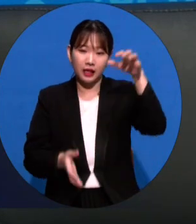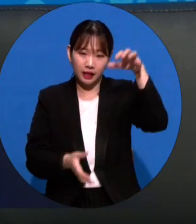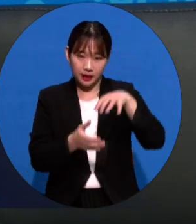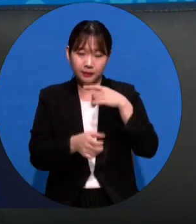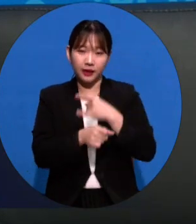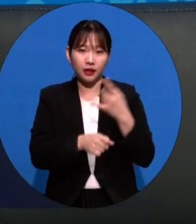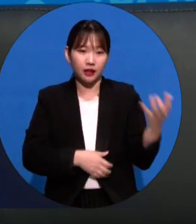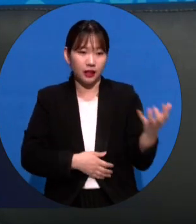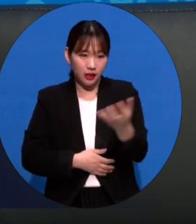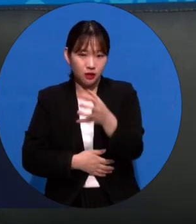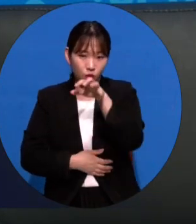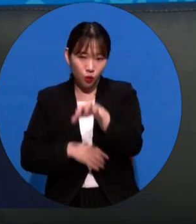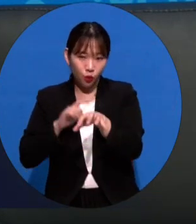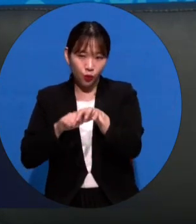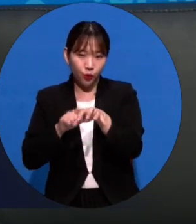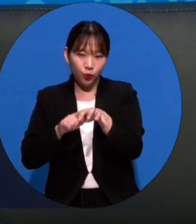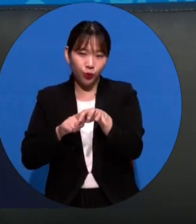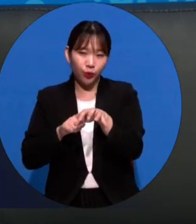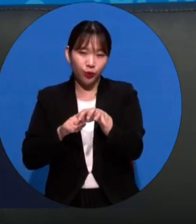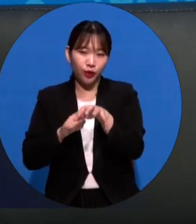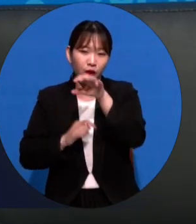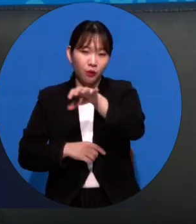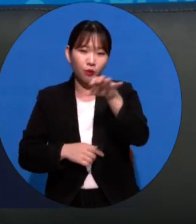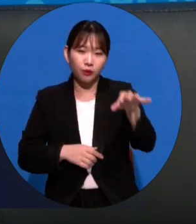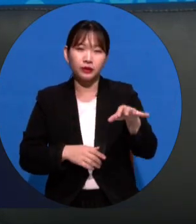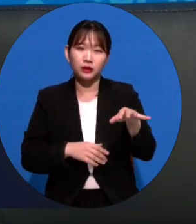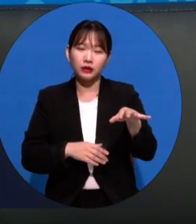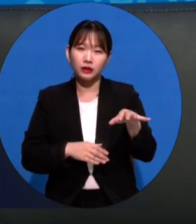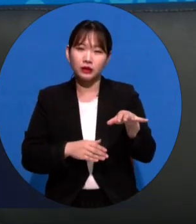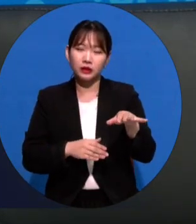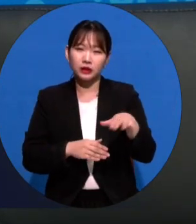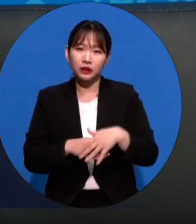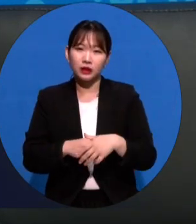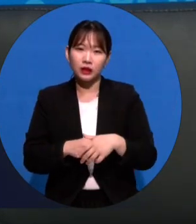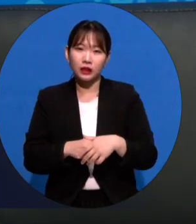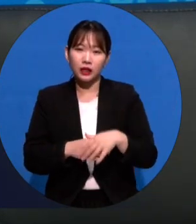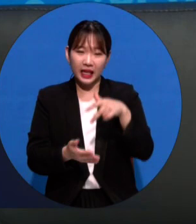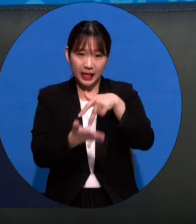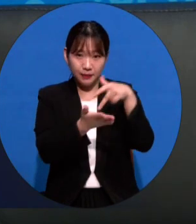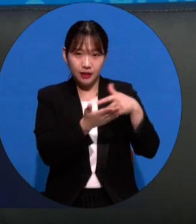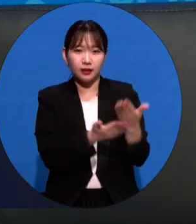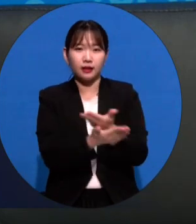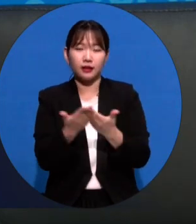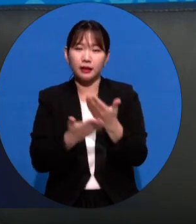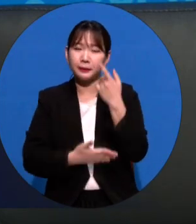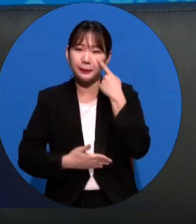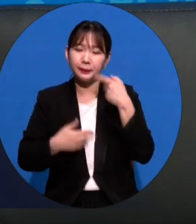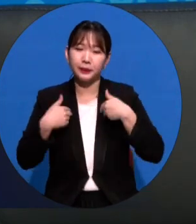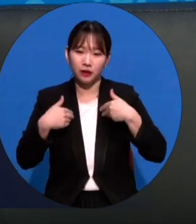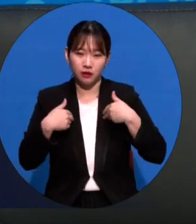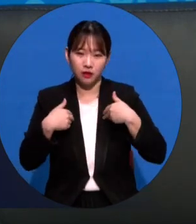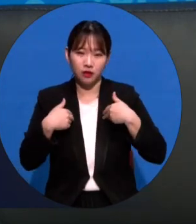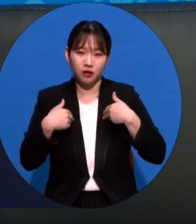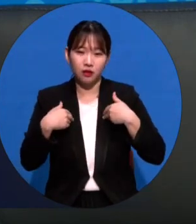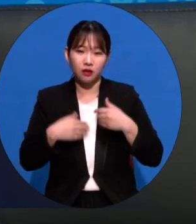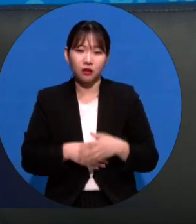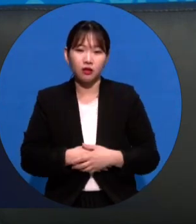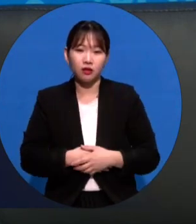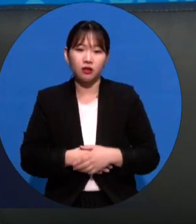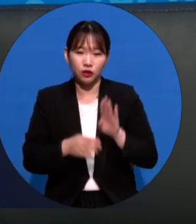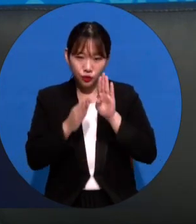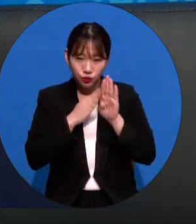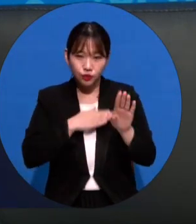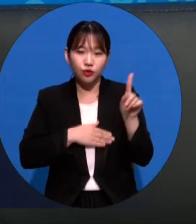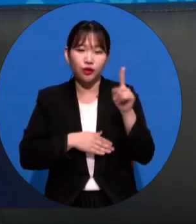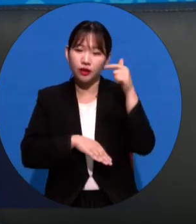이전 대상 지역들이 대하고도 그런 의견도 나눠야 되고요 그렇게 해서